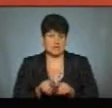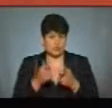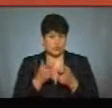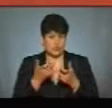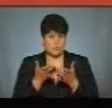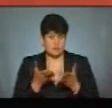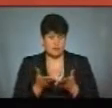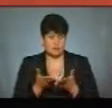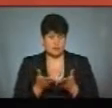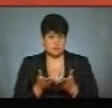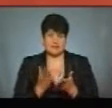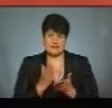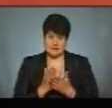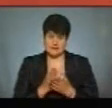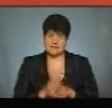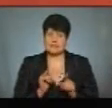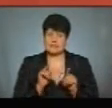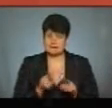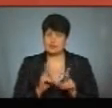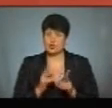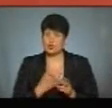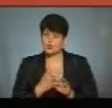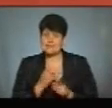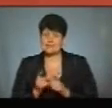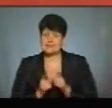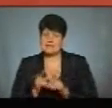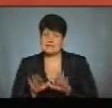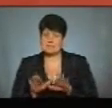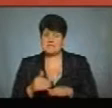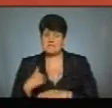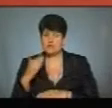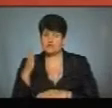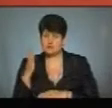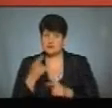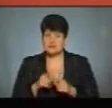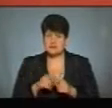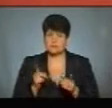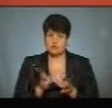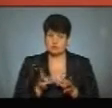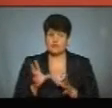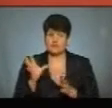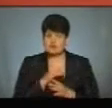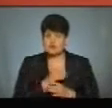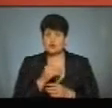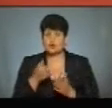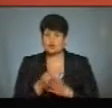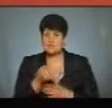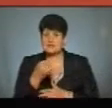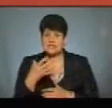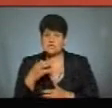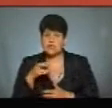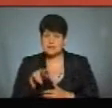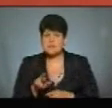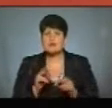Така інформація порталу «Слово і діло». Для тих, хто хоче змінити місце голосування, це потрібно встигнути до 15 липня.